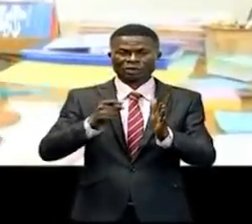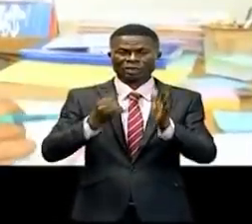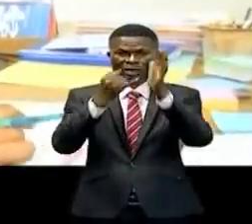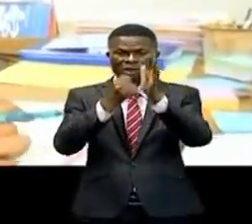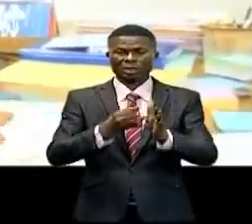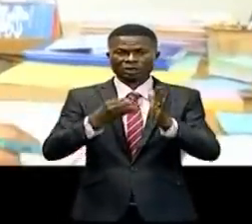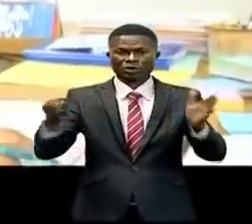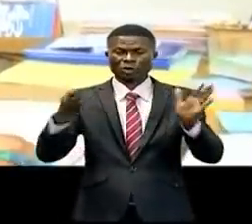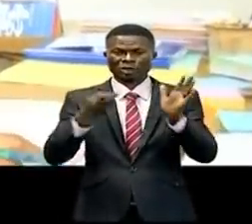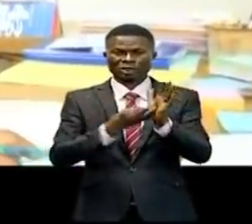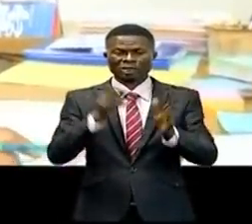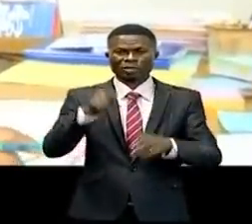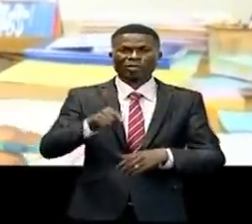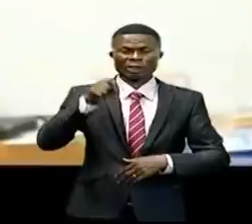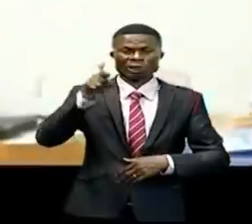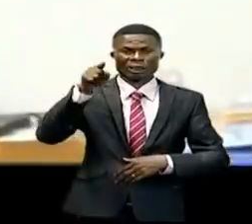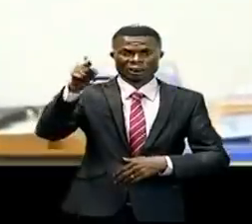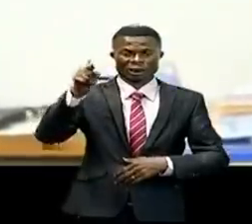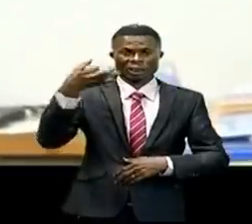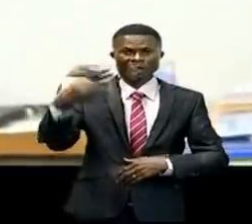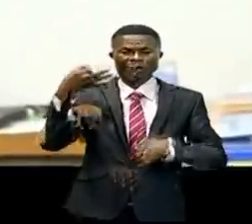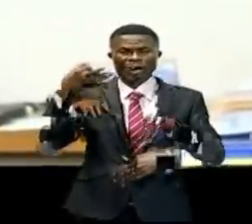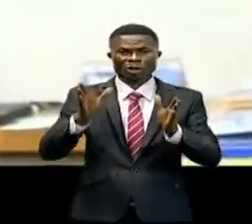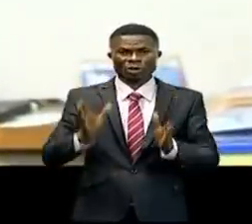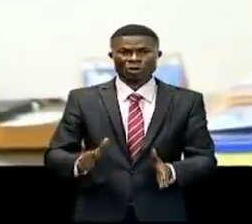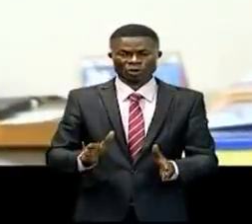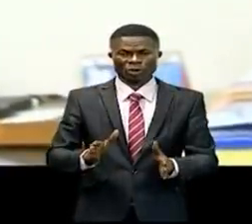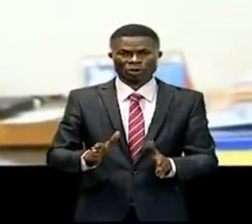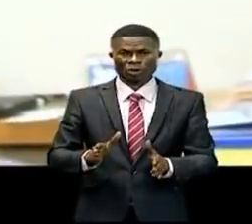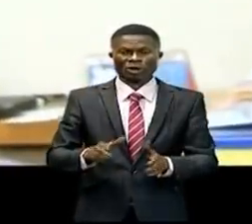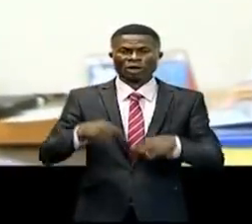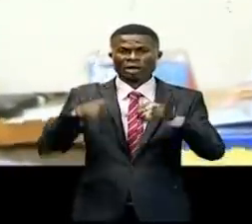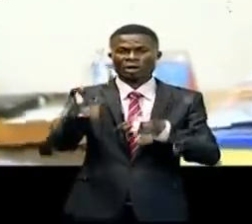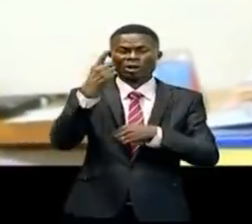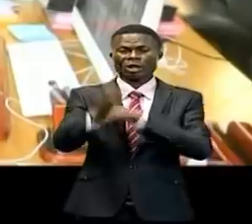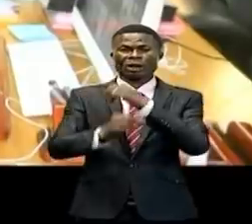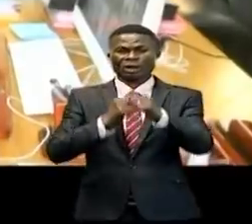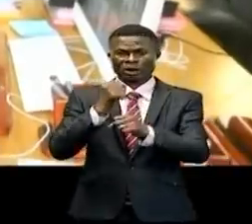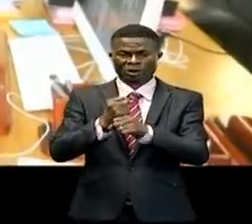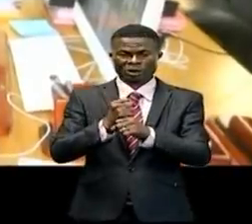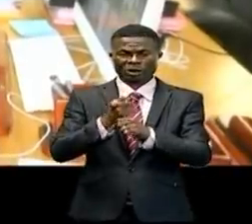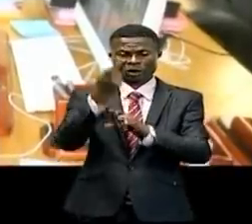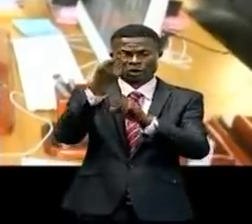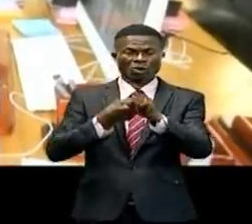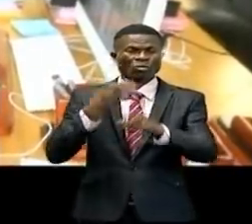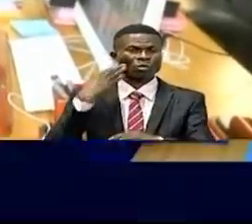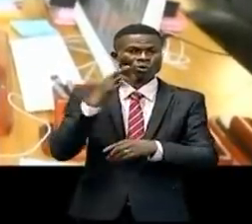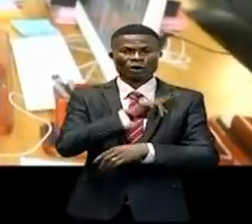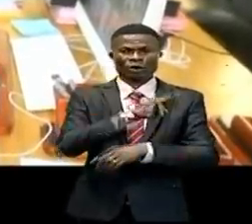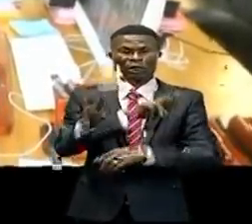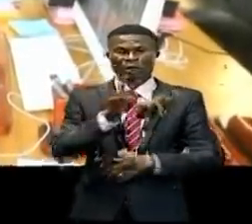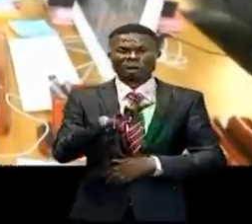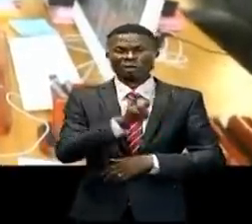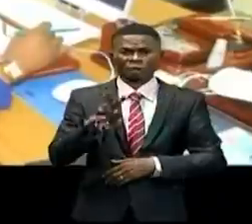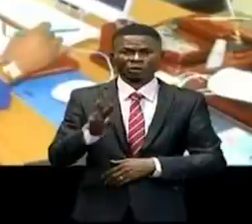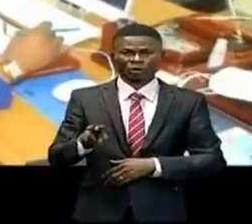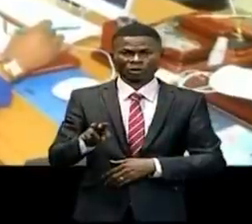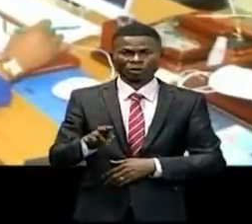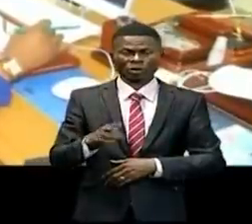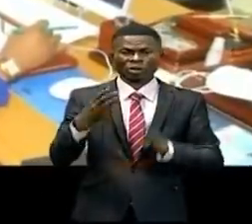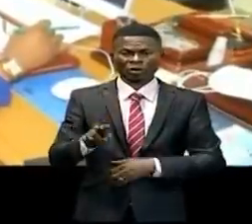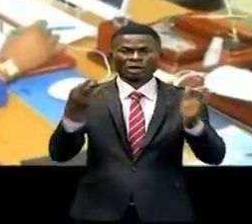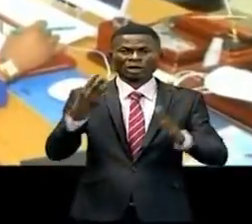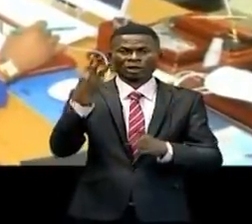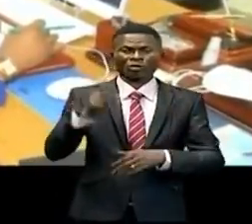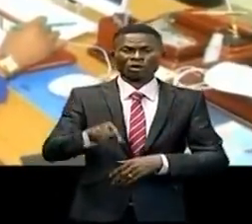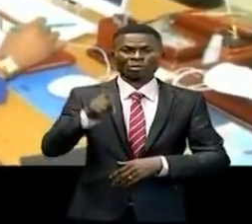6,697 milliards de francs congolais en cumul annuel. Au courant du mois de mai 2022, 83